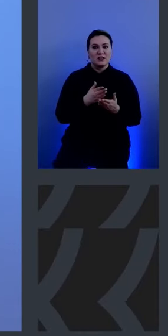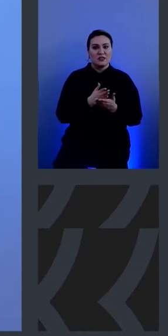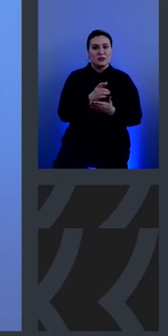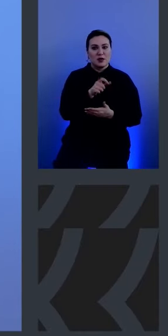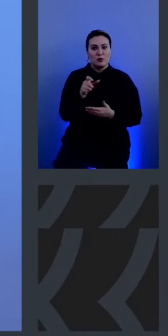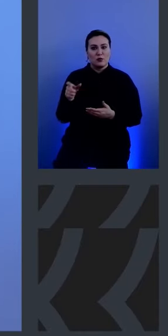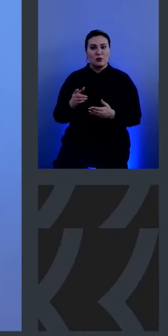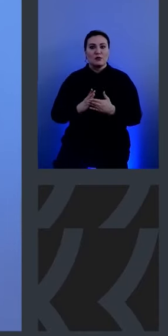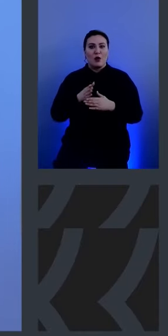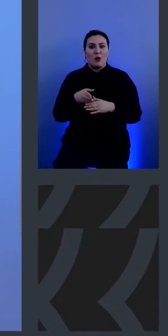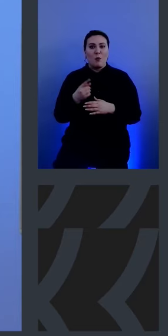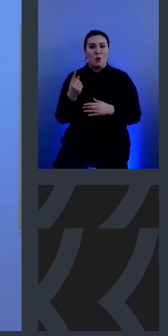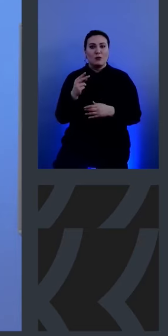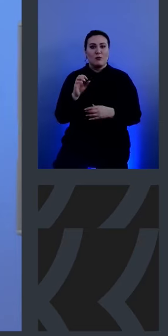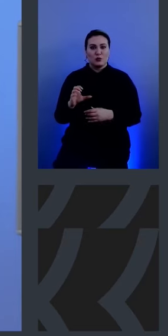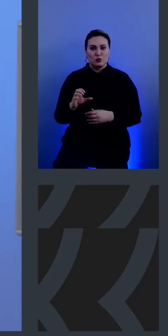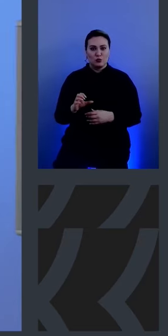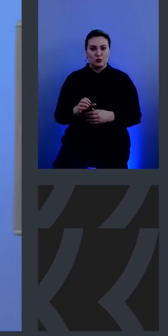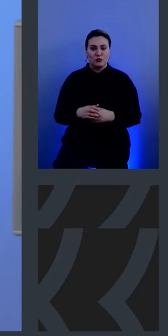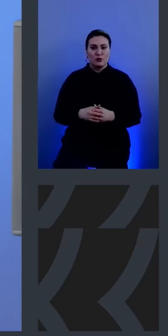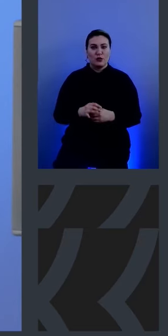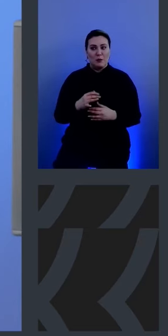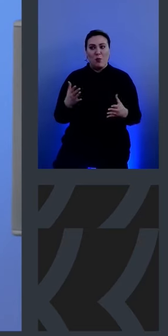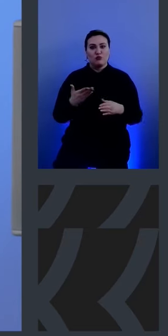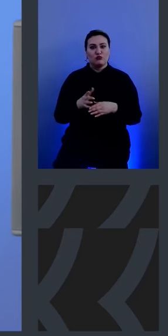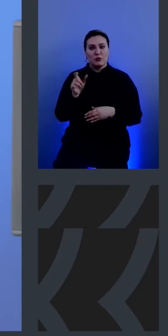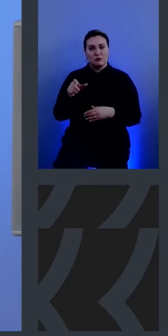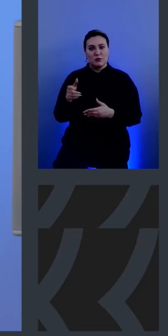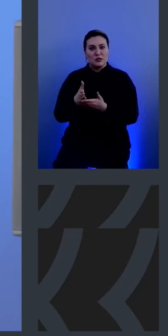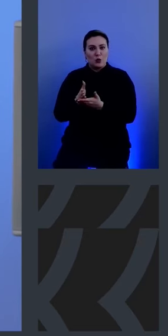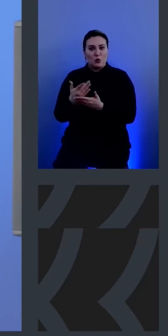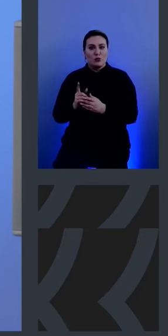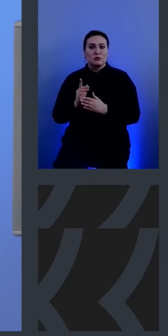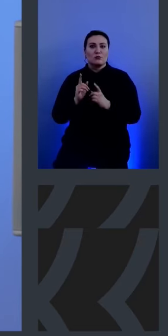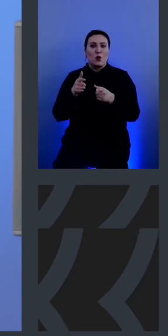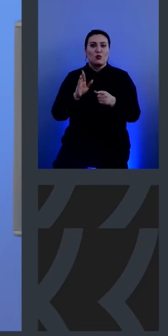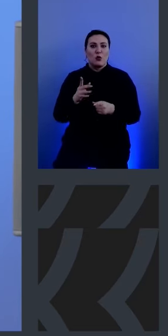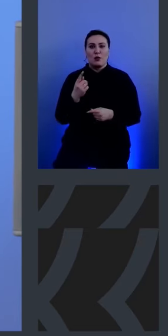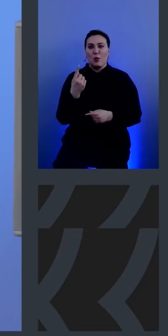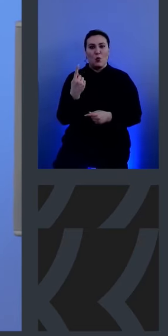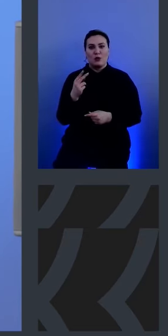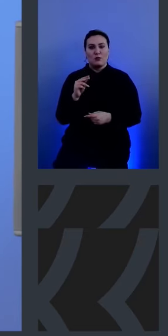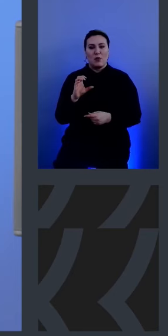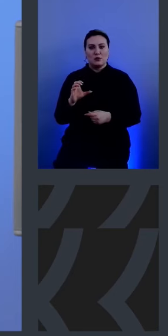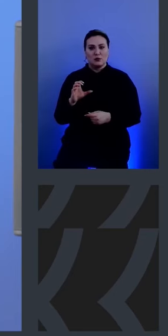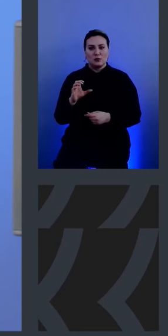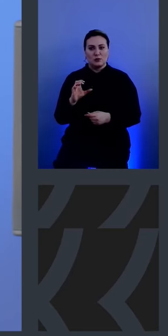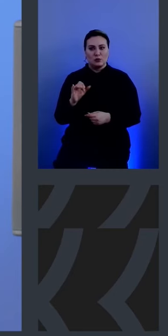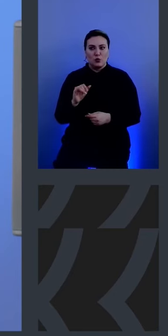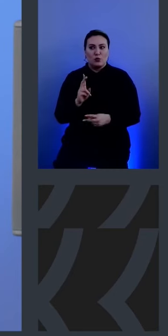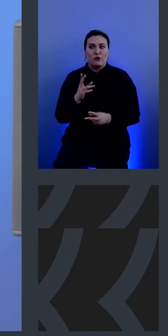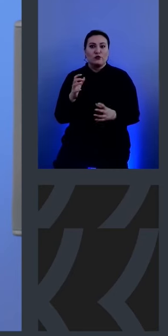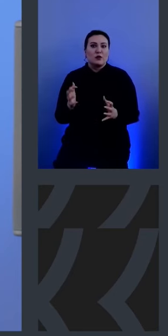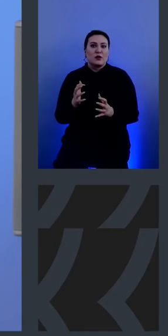сотрудники заходят по OnePass, и большая часть сотрудников уже заходит только по OnePass. То есть у кого-то еще